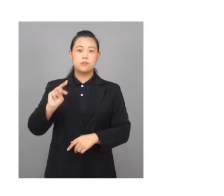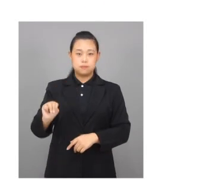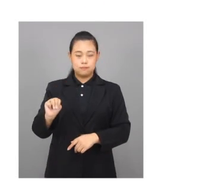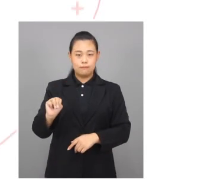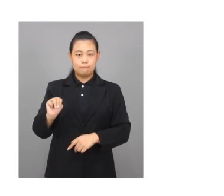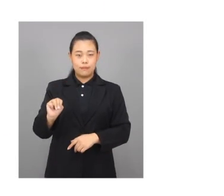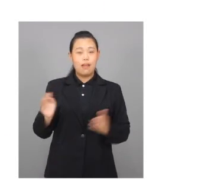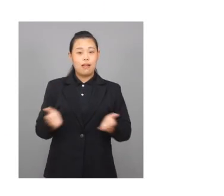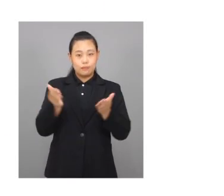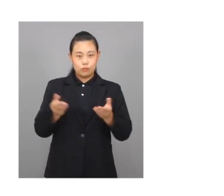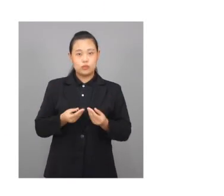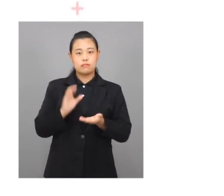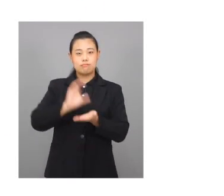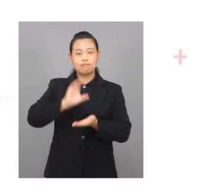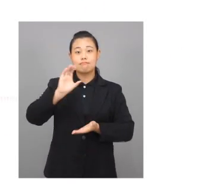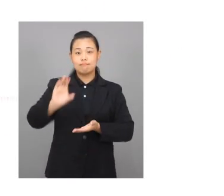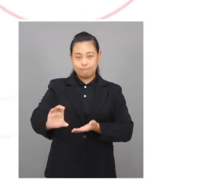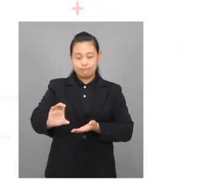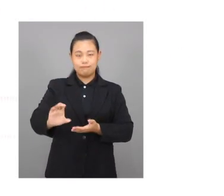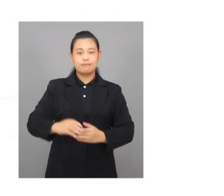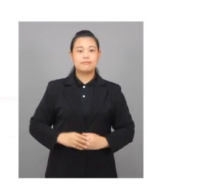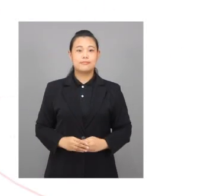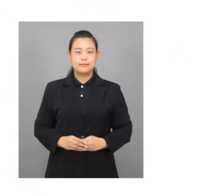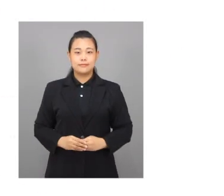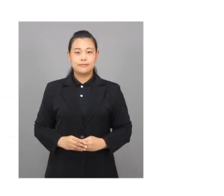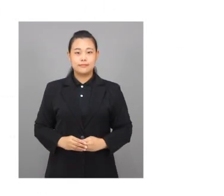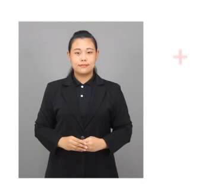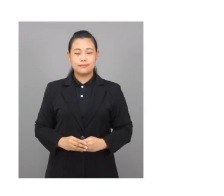การกระทรวงการพัฒนาสังคมและความมั่นคงของมนุษย์